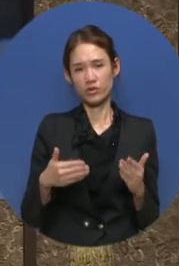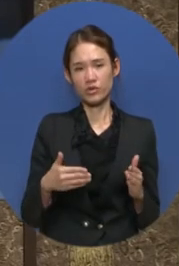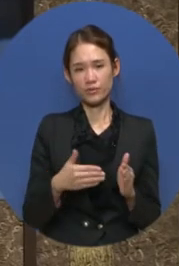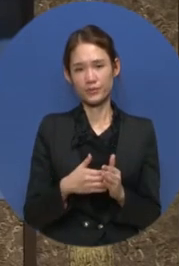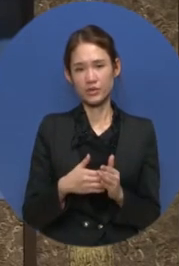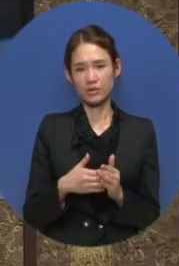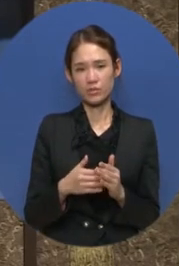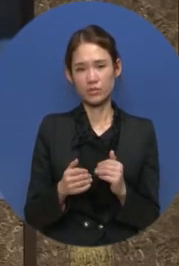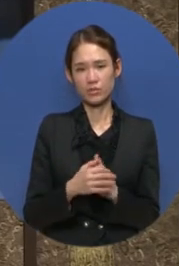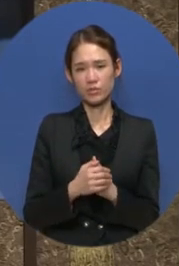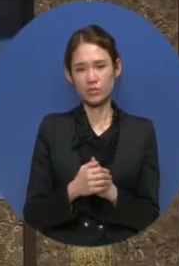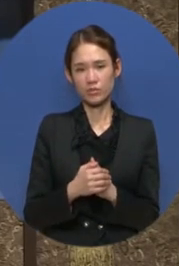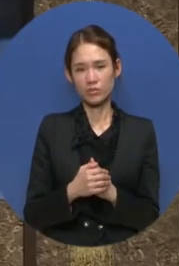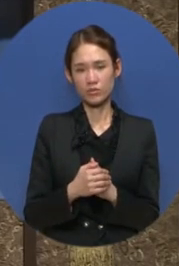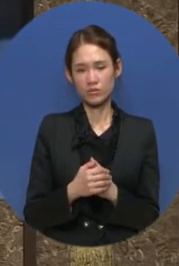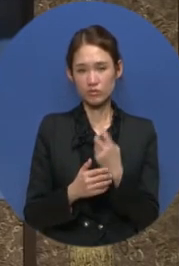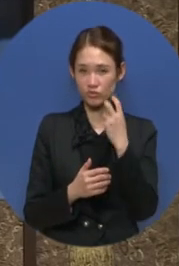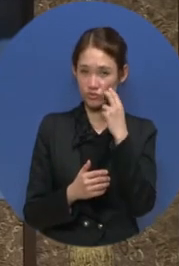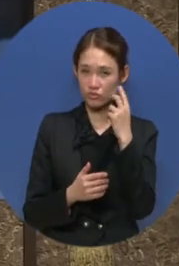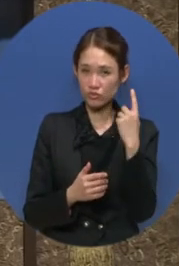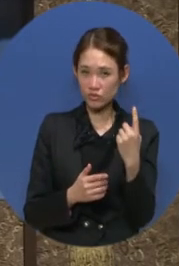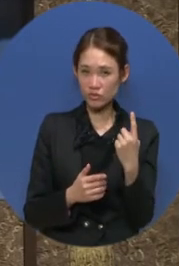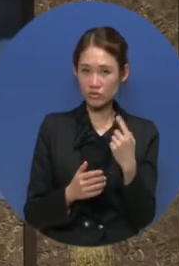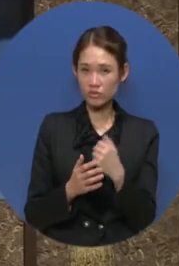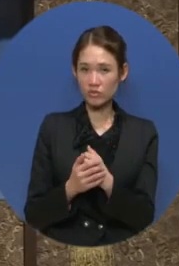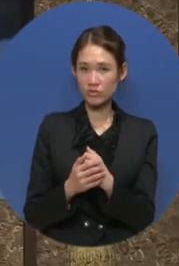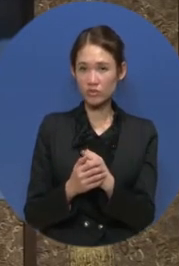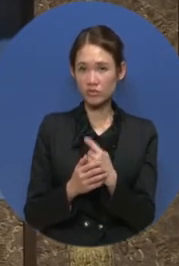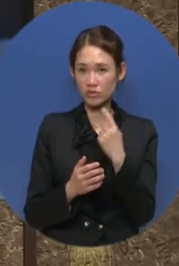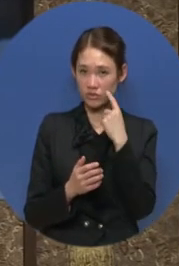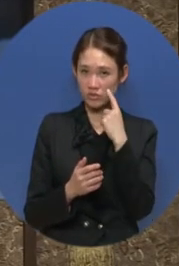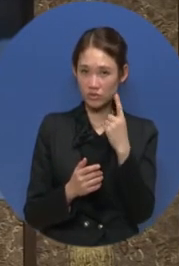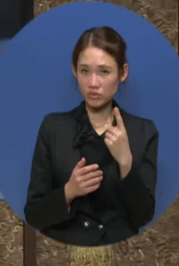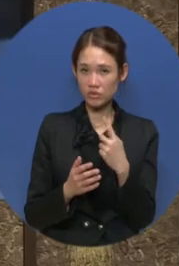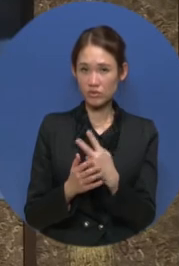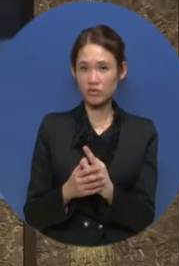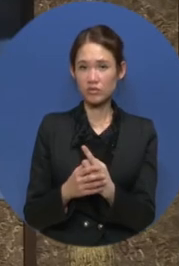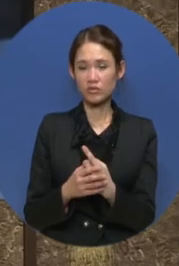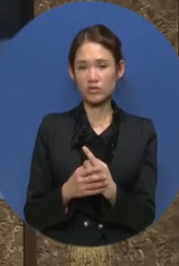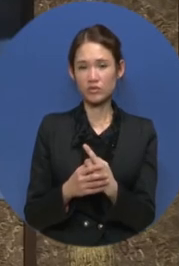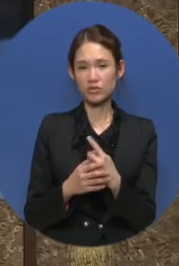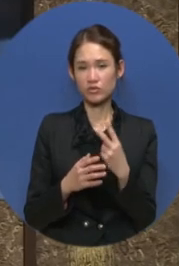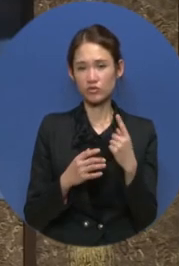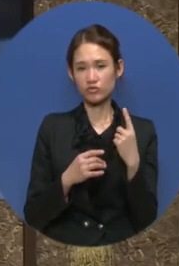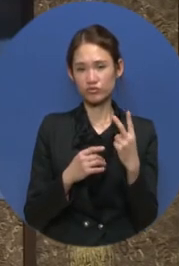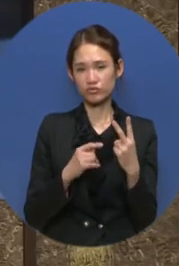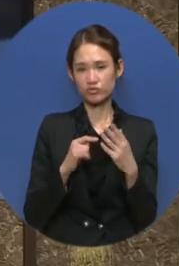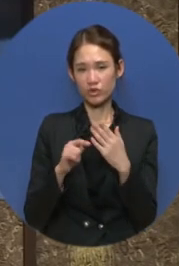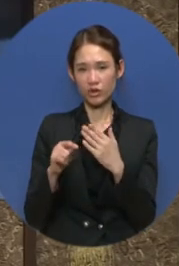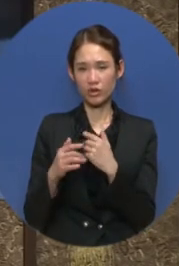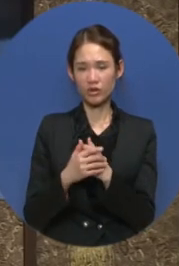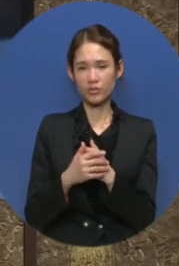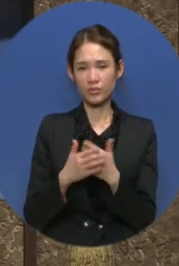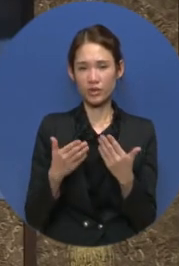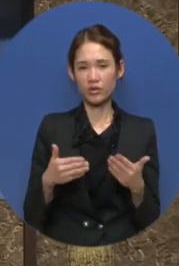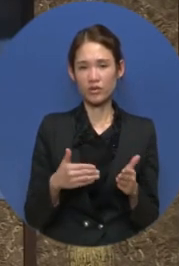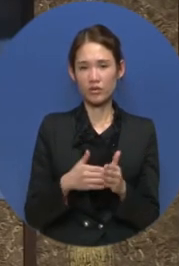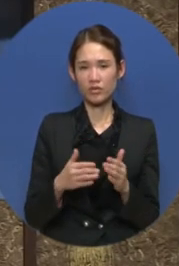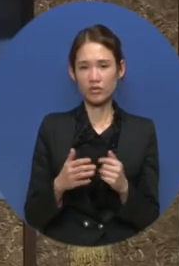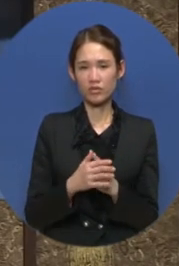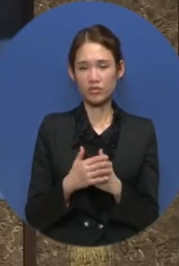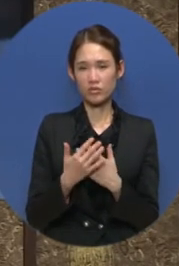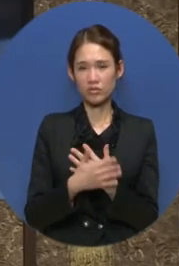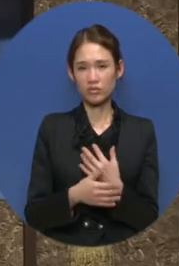암 수술을 받고 두 달에 한 번씩, 한 달에 한 달에 두 번씩 항암 치료를 받는 거예요. 병원에서.